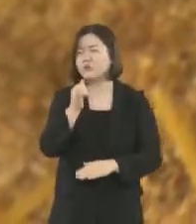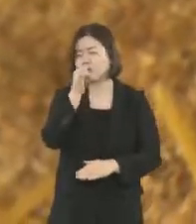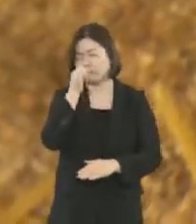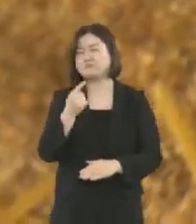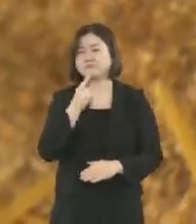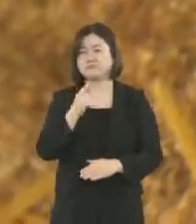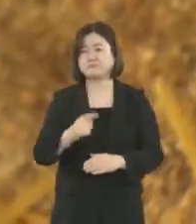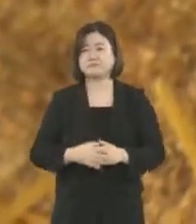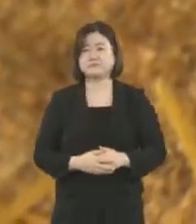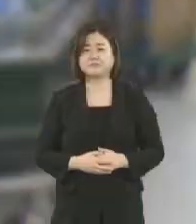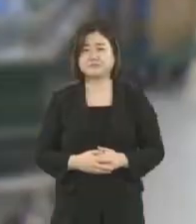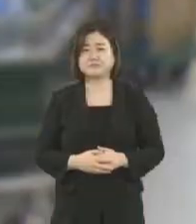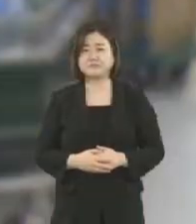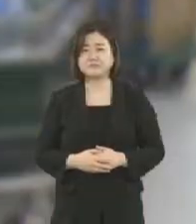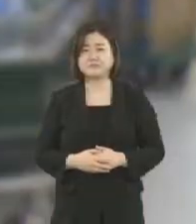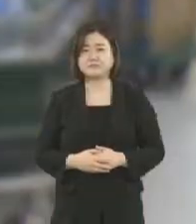제기되고 있습니다